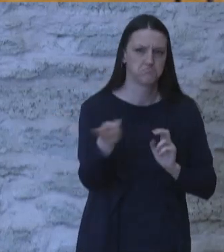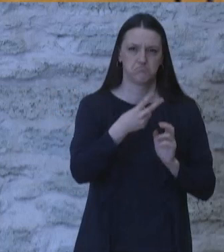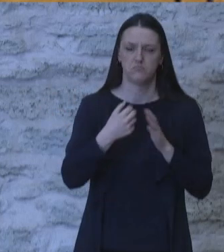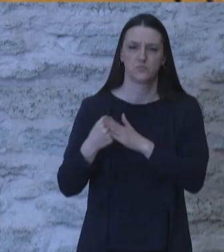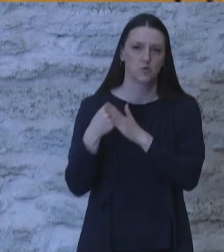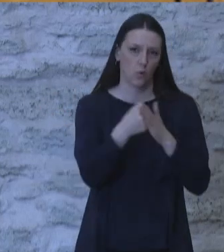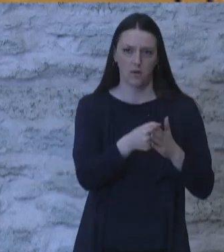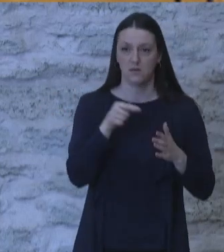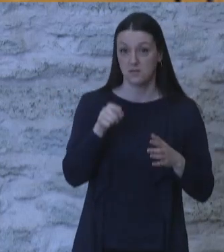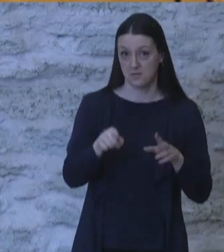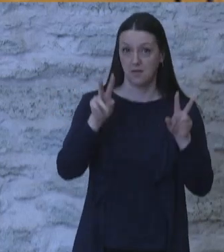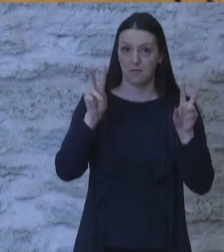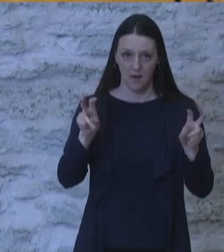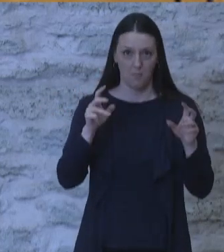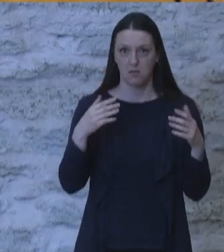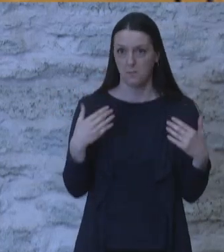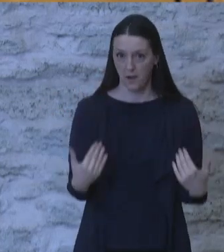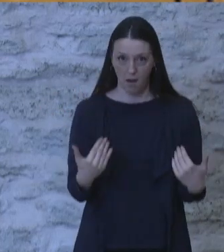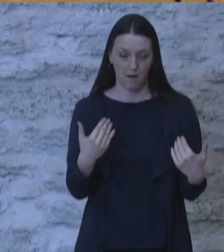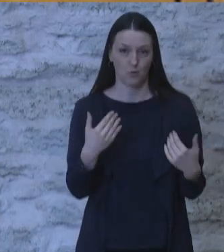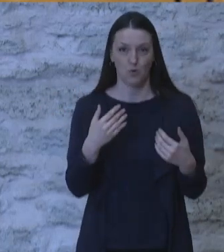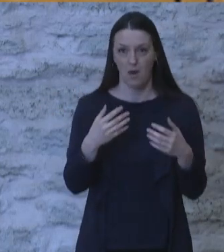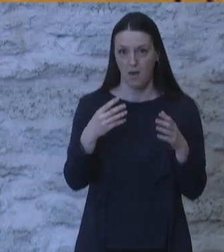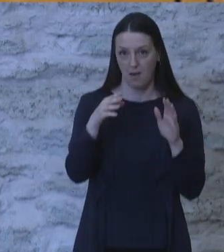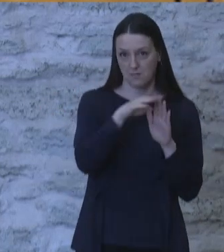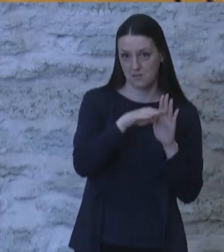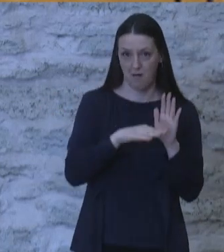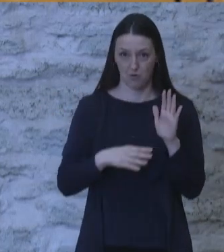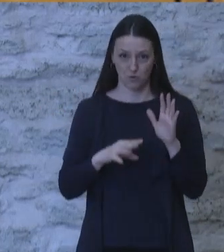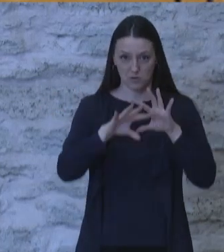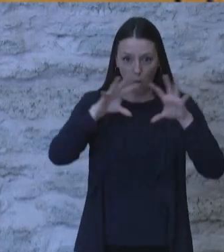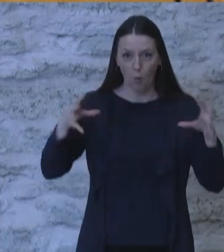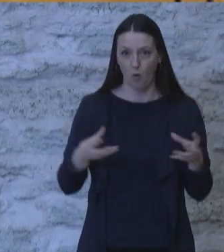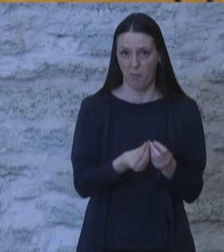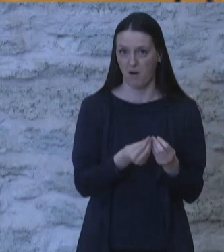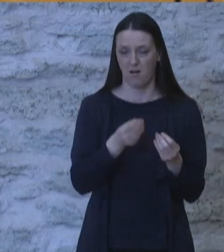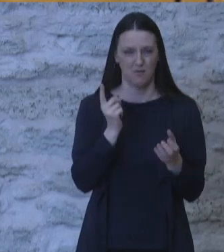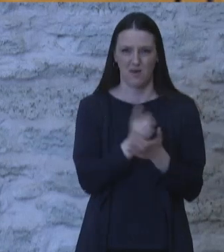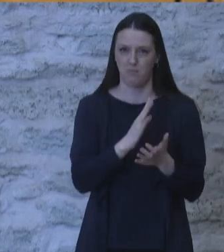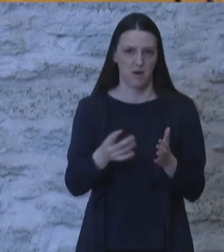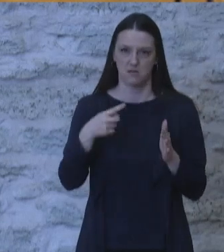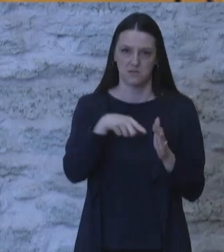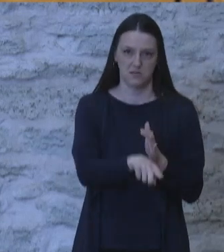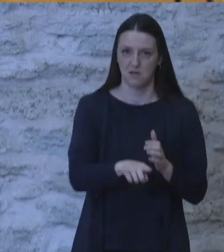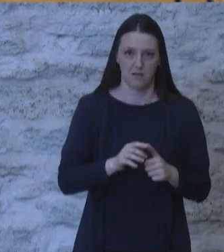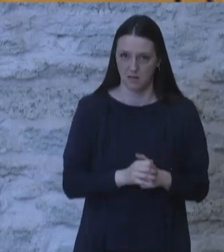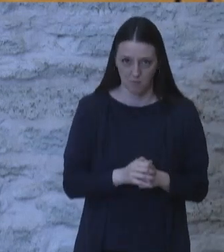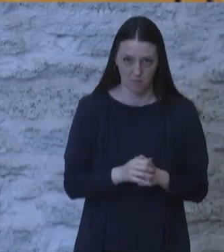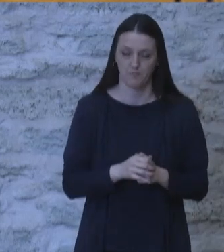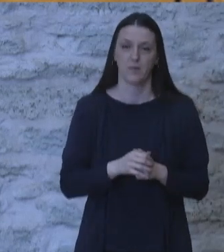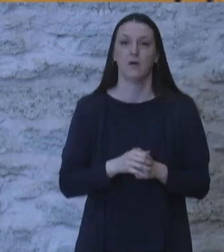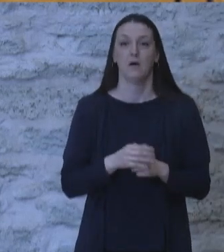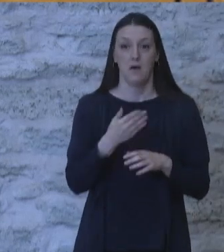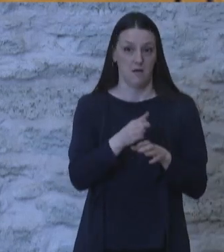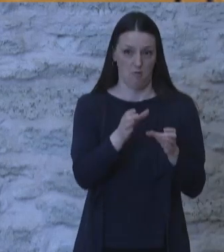teemat ei peaks see praegune kobareelnõu sisaldama ja siin ei olnud mingit poliitilist vaidlust erinevate erakondade vahel, nii